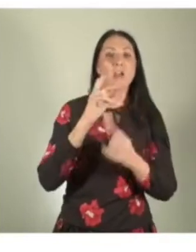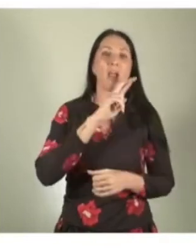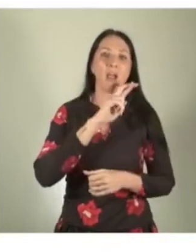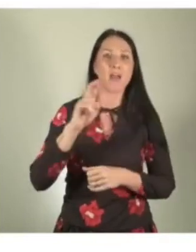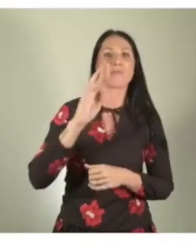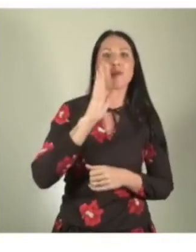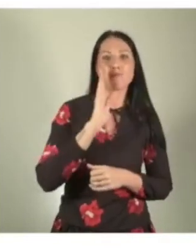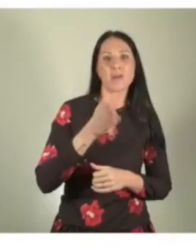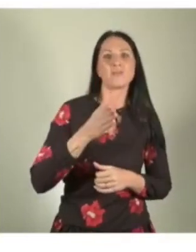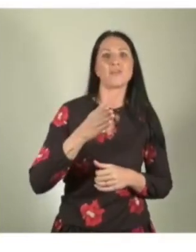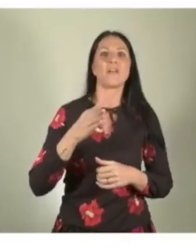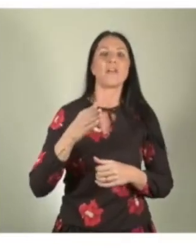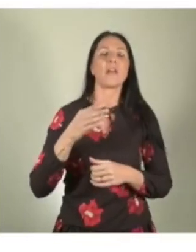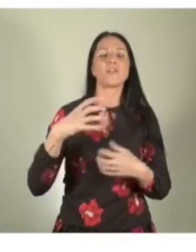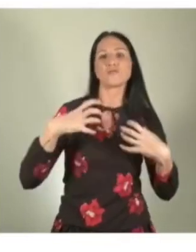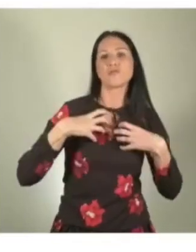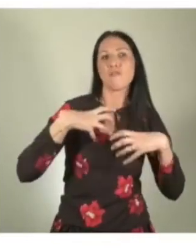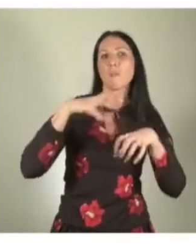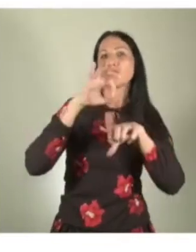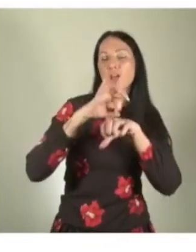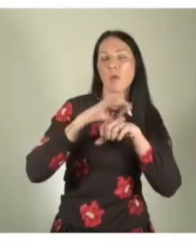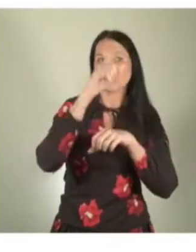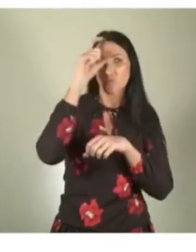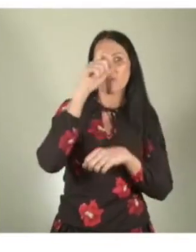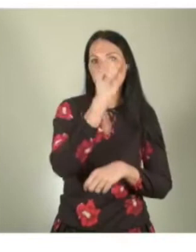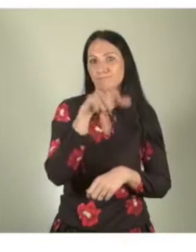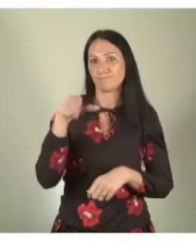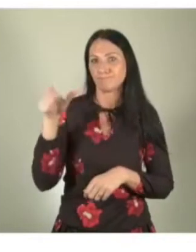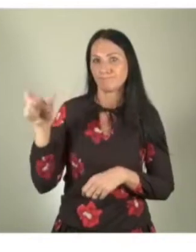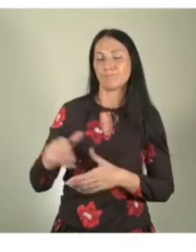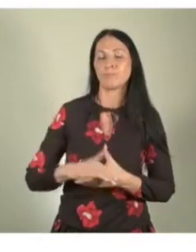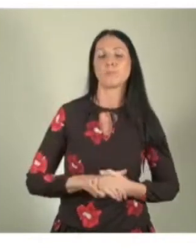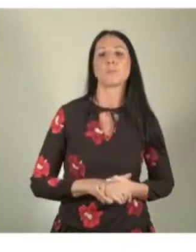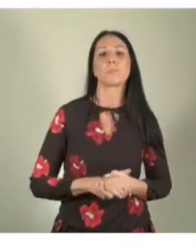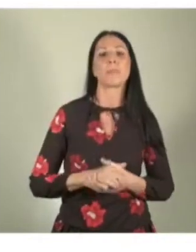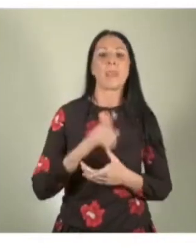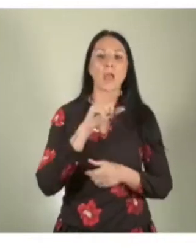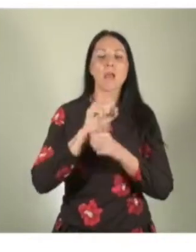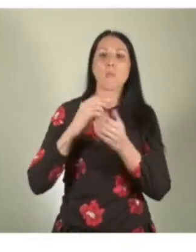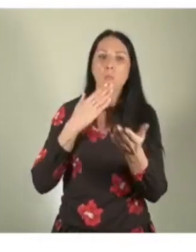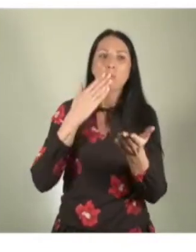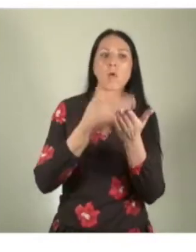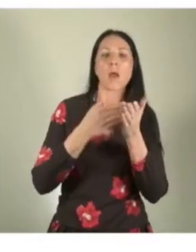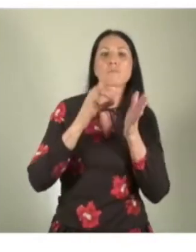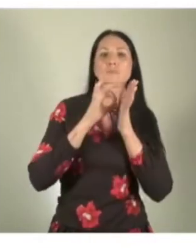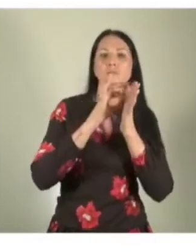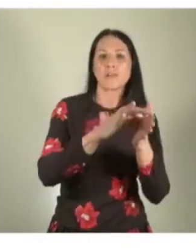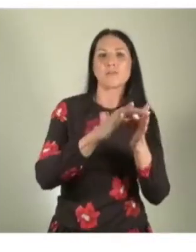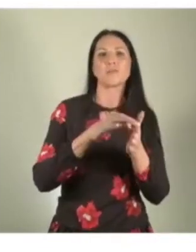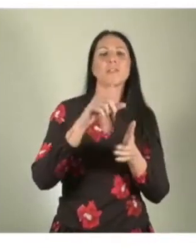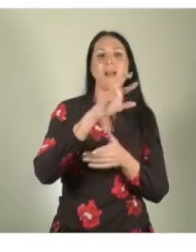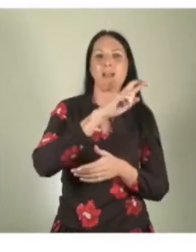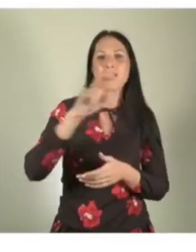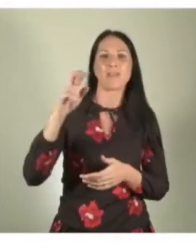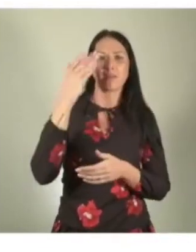będzie rzeczywiście żywym ciałem, a patrząc na skład rady i proponowanego przewodniczącego tej